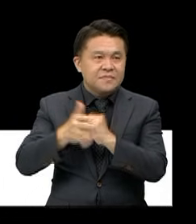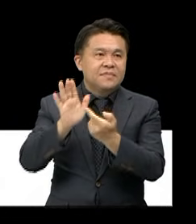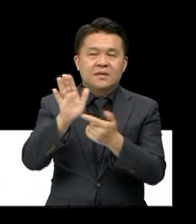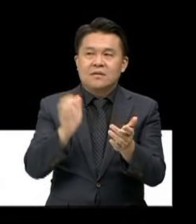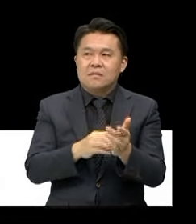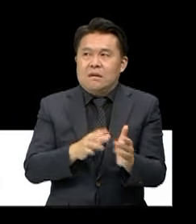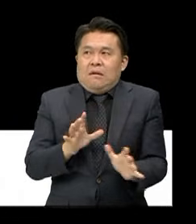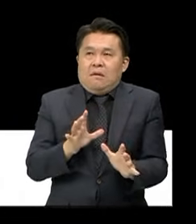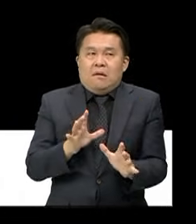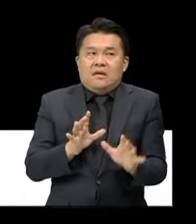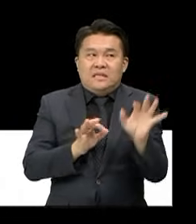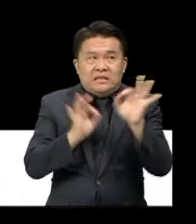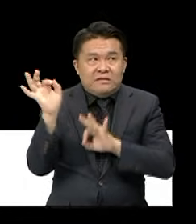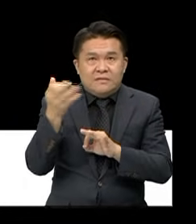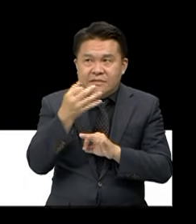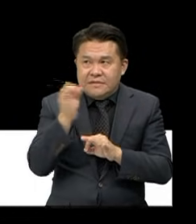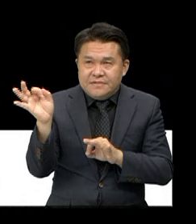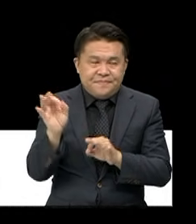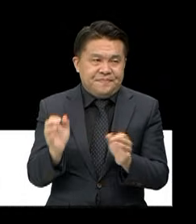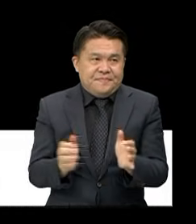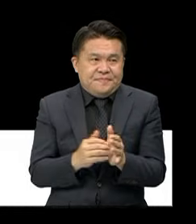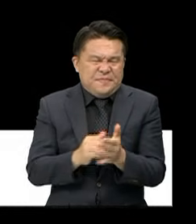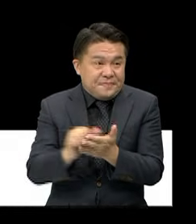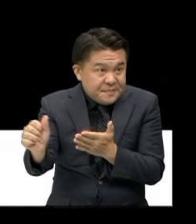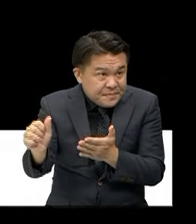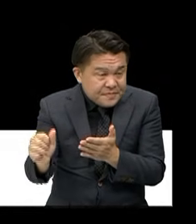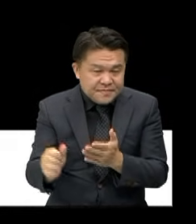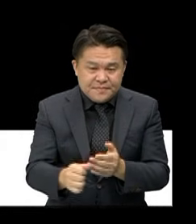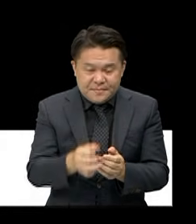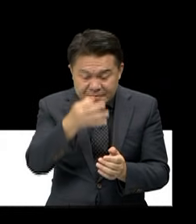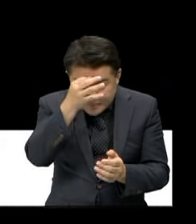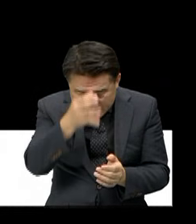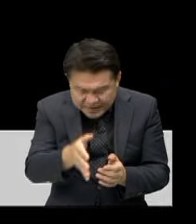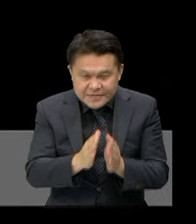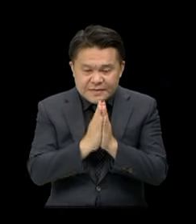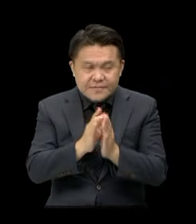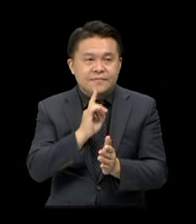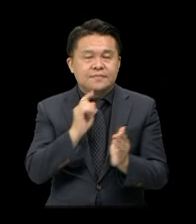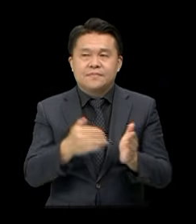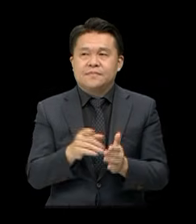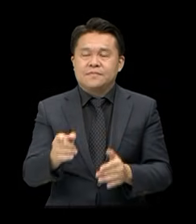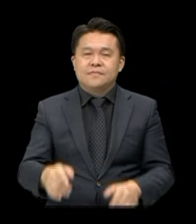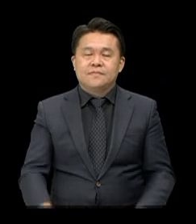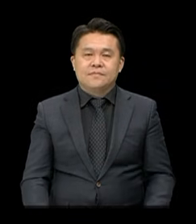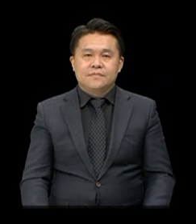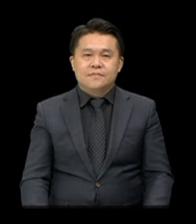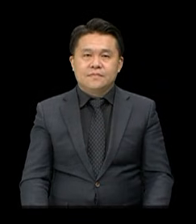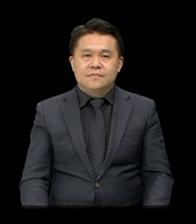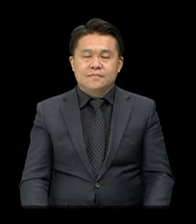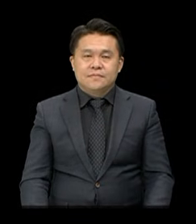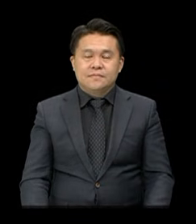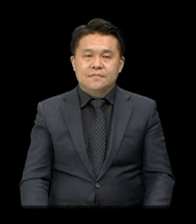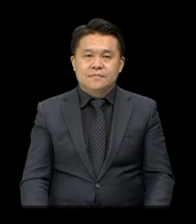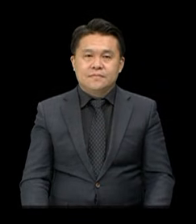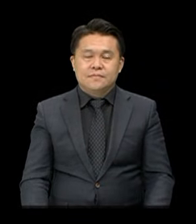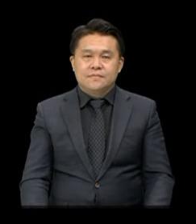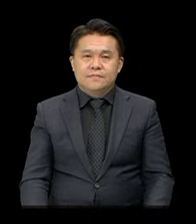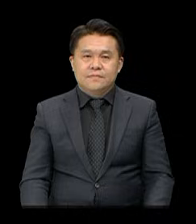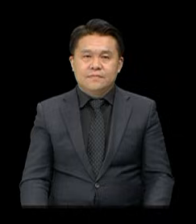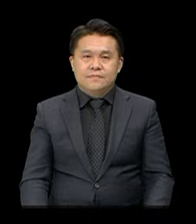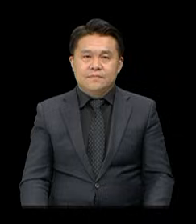게재했다가 실수를 인정하고 바로 내렸다며 논란을 일으킨 점 깊이 사과드린다고 밝혔습니다. SBS